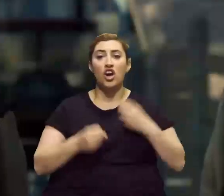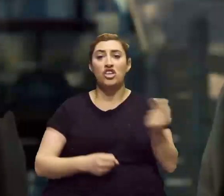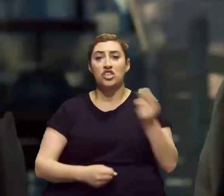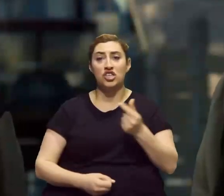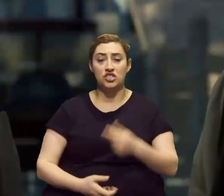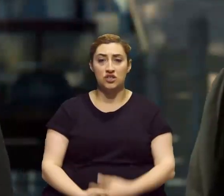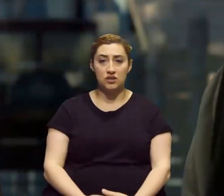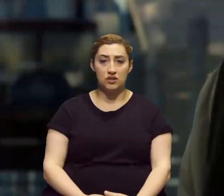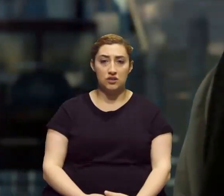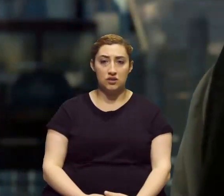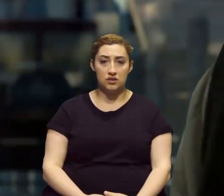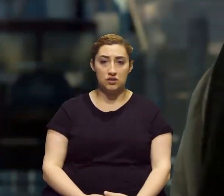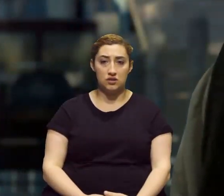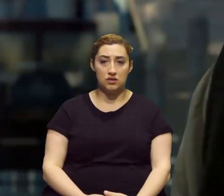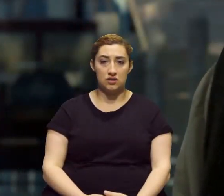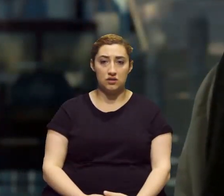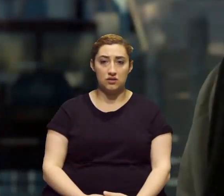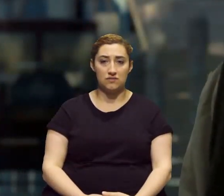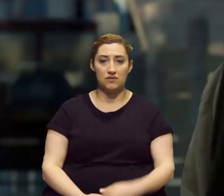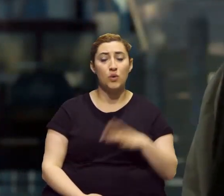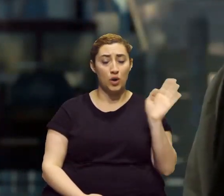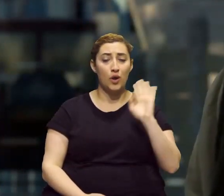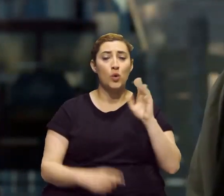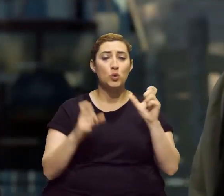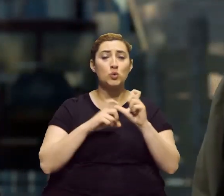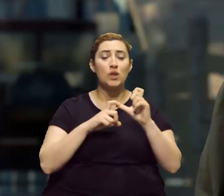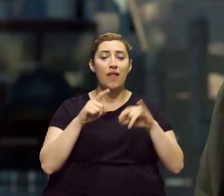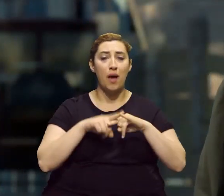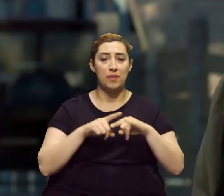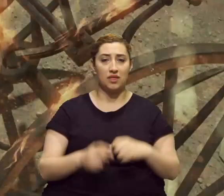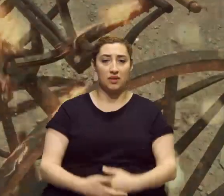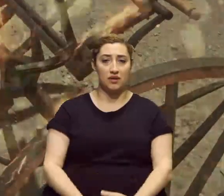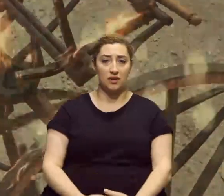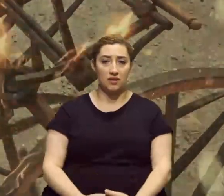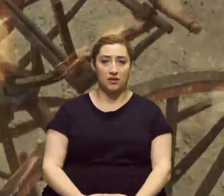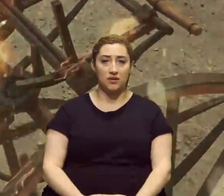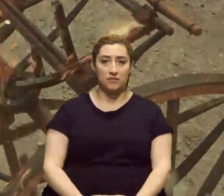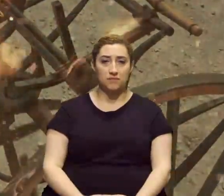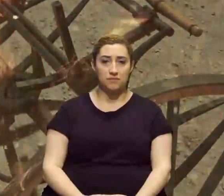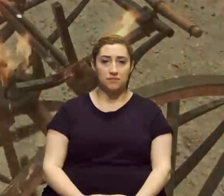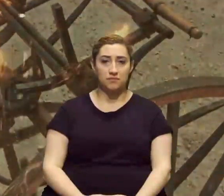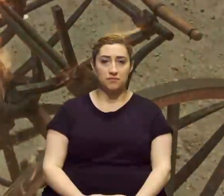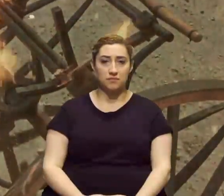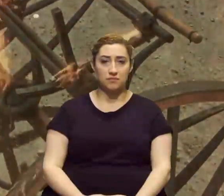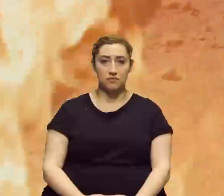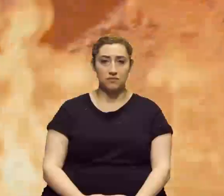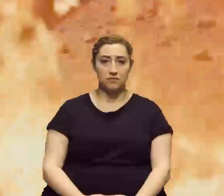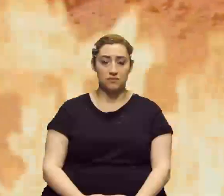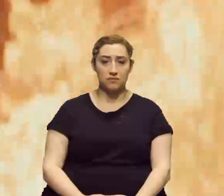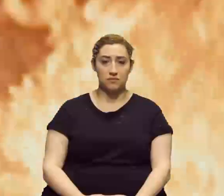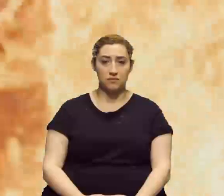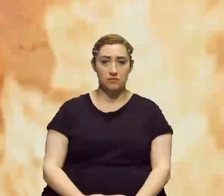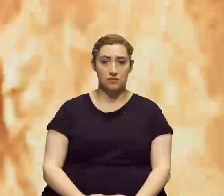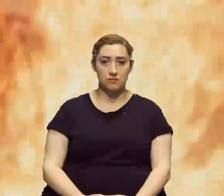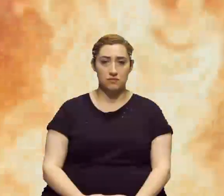Akbar memnuniyetle gülümsedi. Elveda Sultanahmet. Arabadan kopan alevler içindeki tekerlek